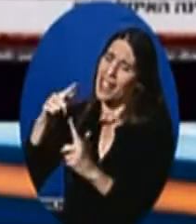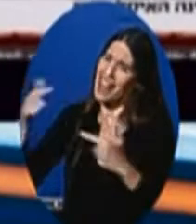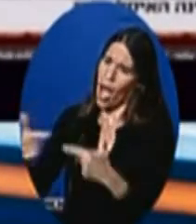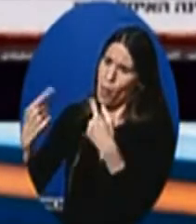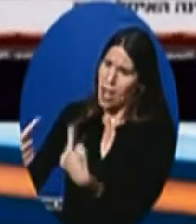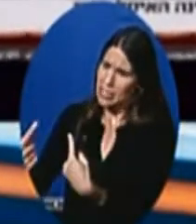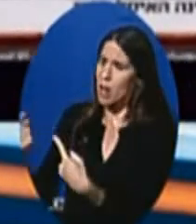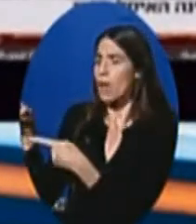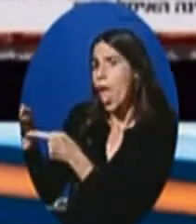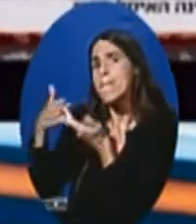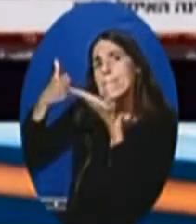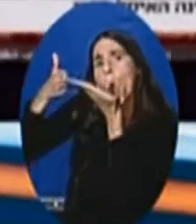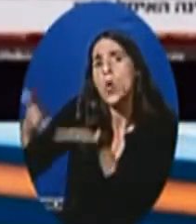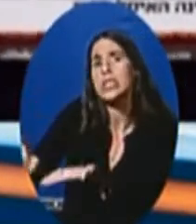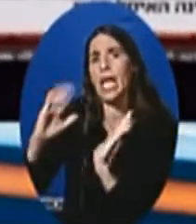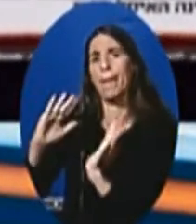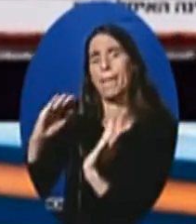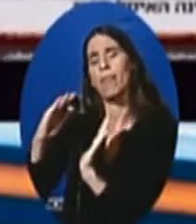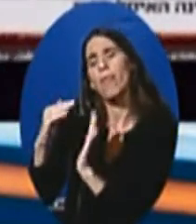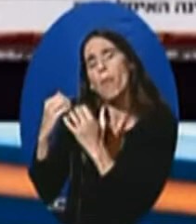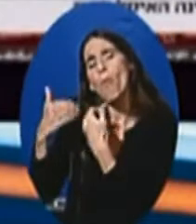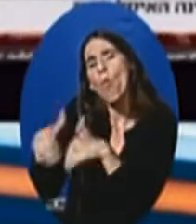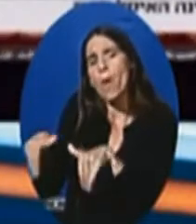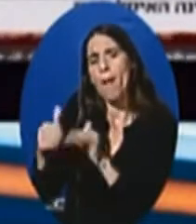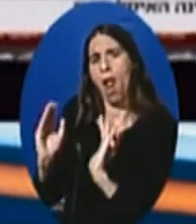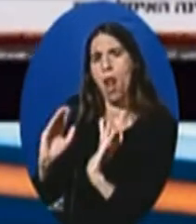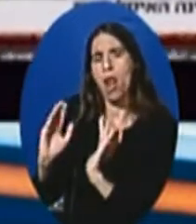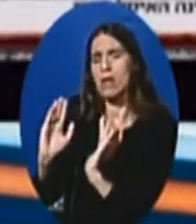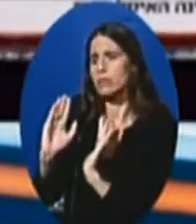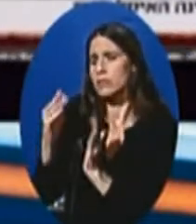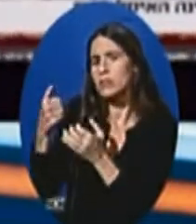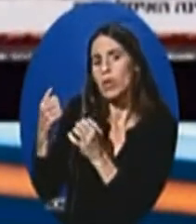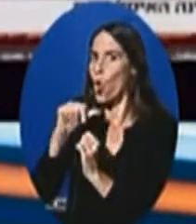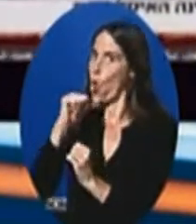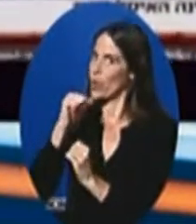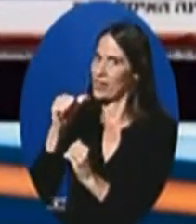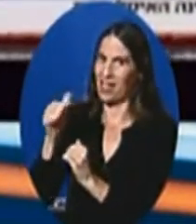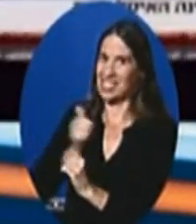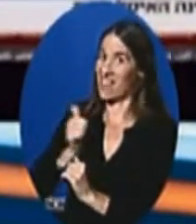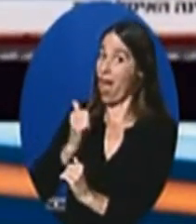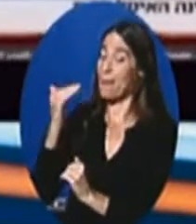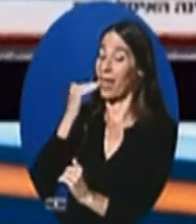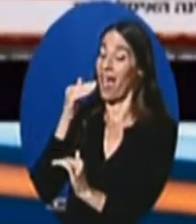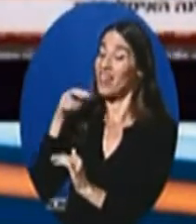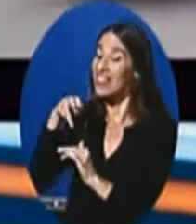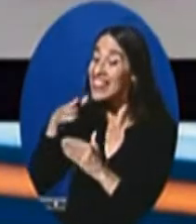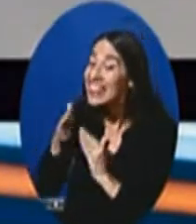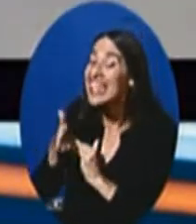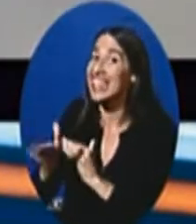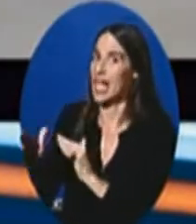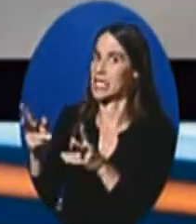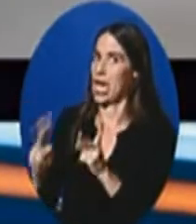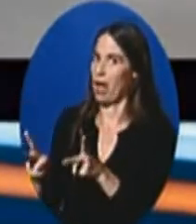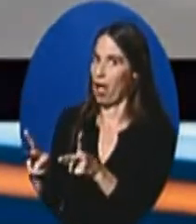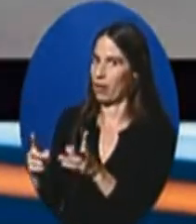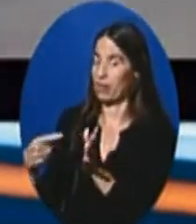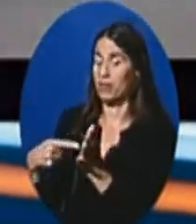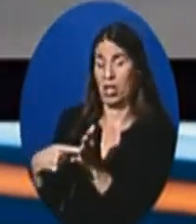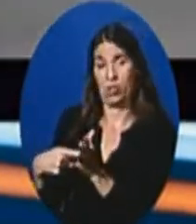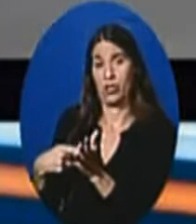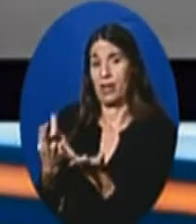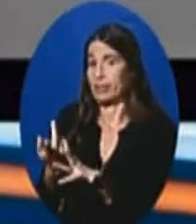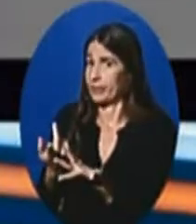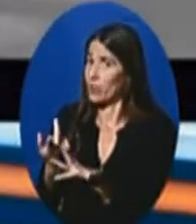יכולה וצריכה, בכוח מוגבל, הוא לא רוצה להכניס שוב צבא אמריקאי לעיראק, אחרי שהוא השיג בעמל